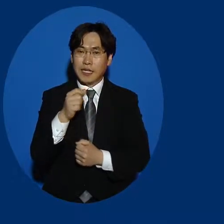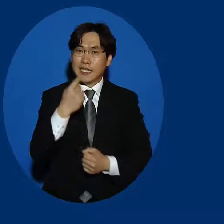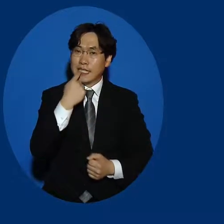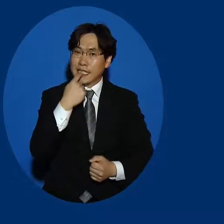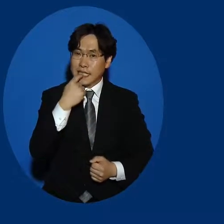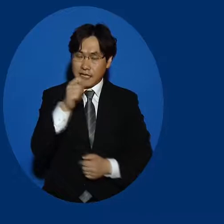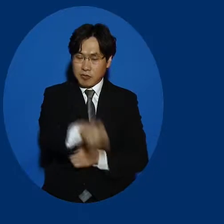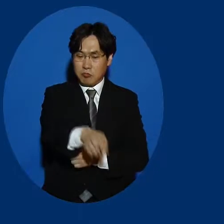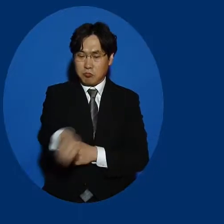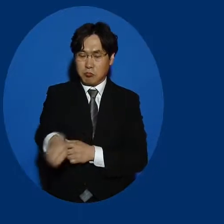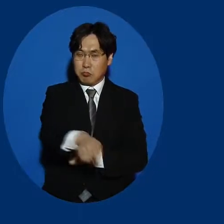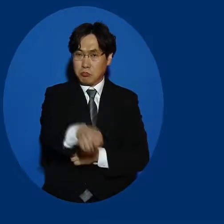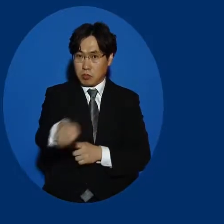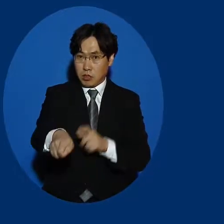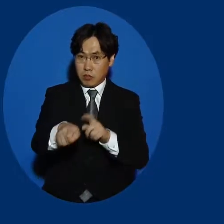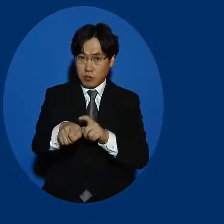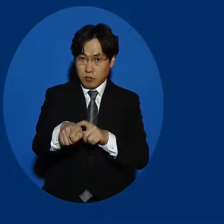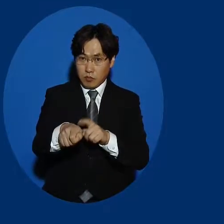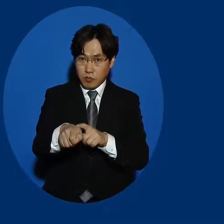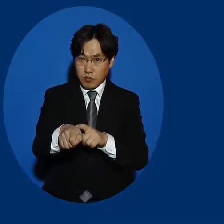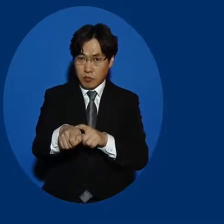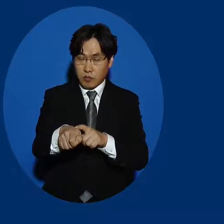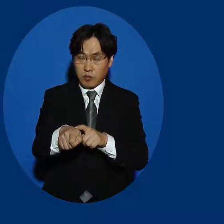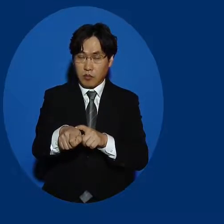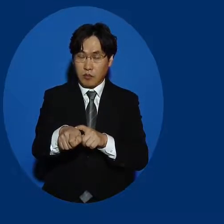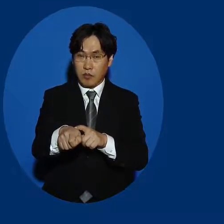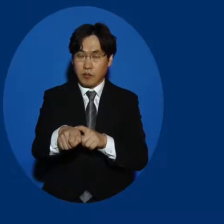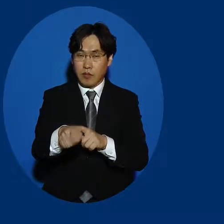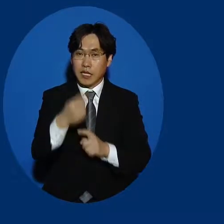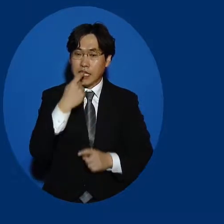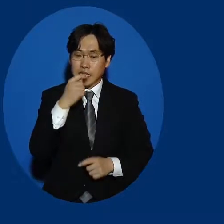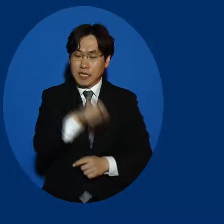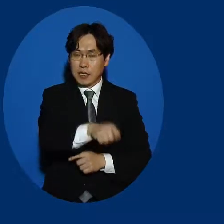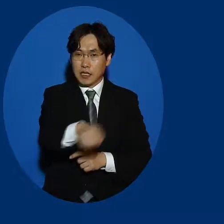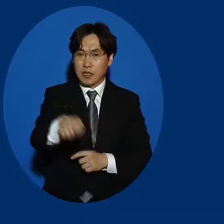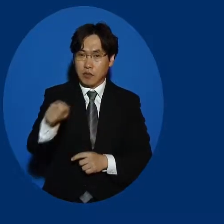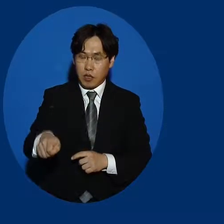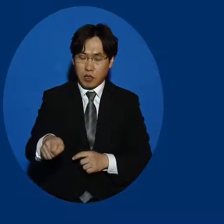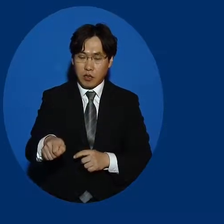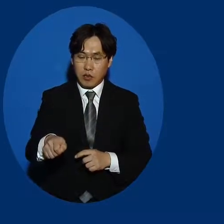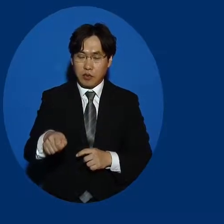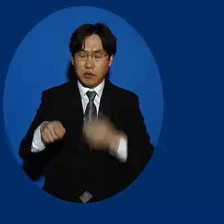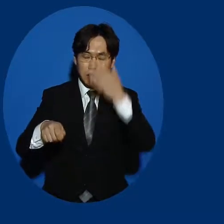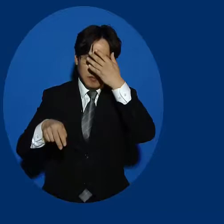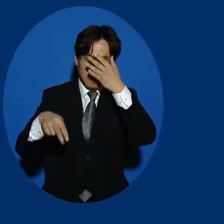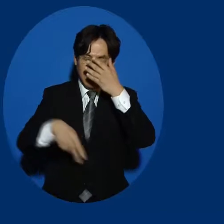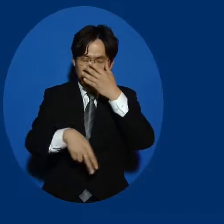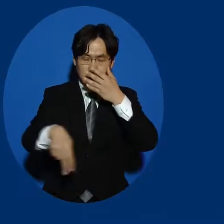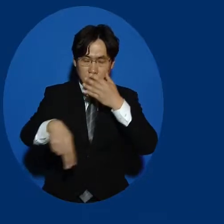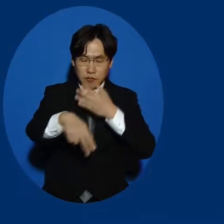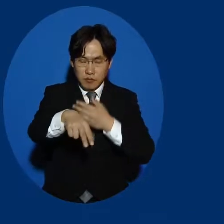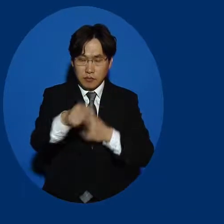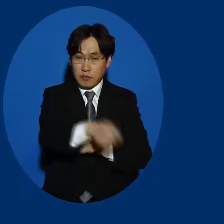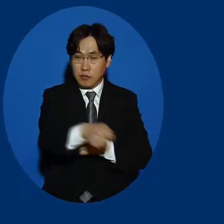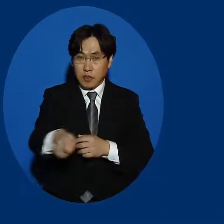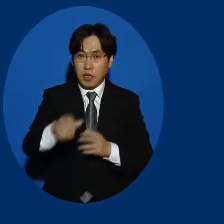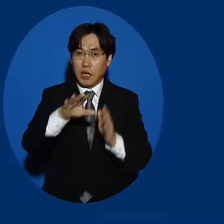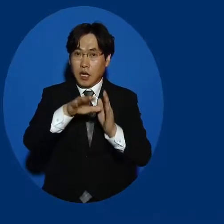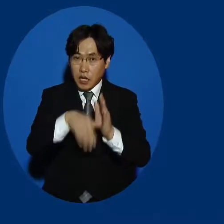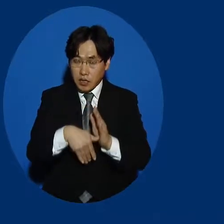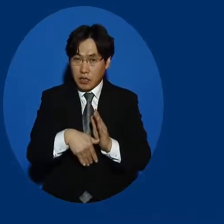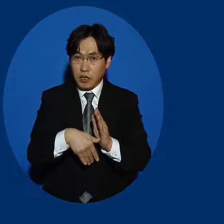화이트 케인이라고 하죠. 이 흰 지팡이를 가지고 보행하는 그 과정에서